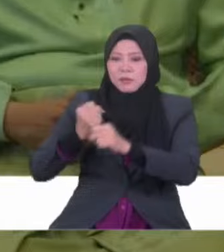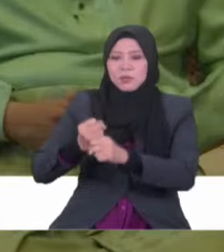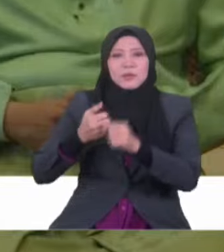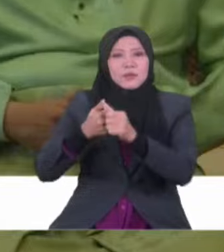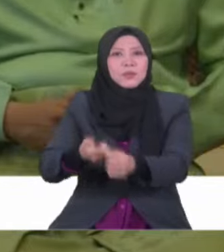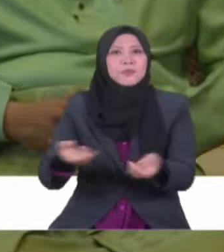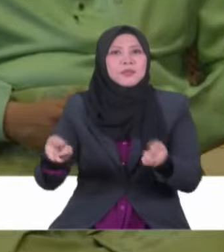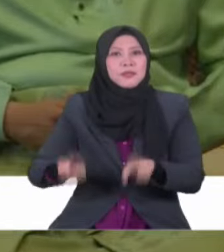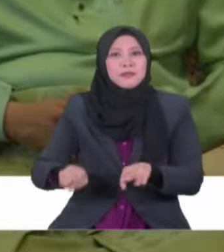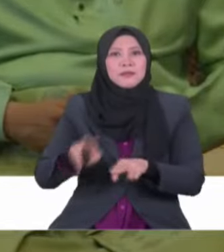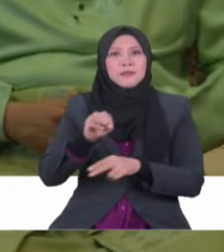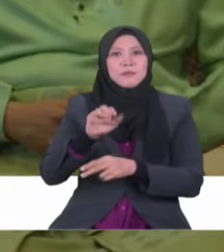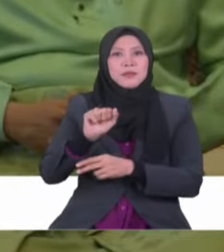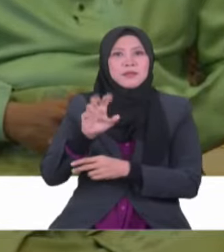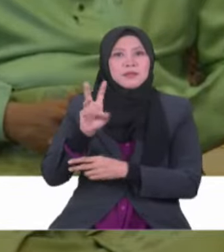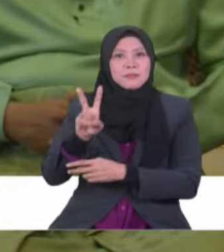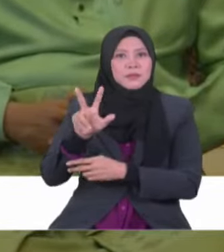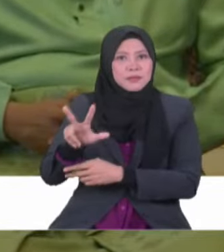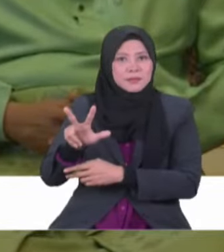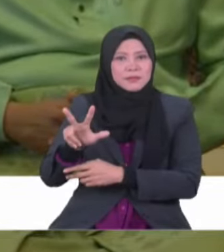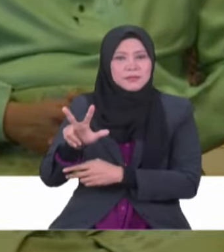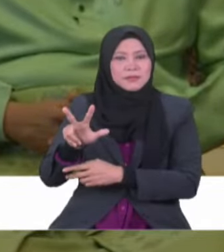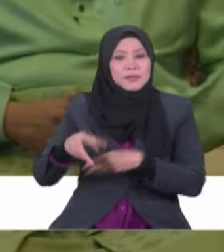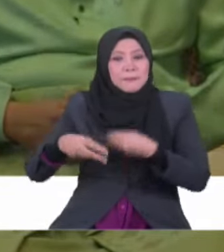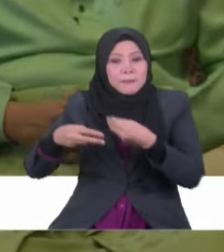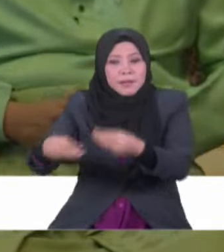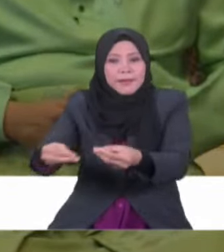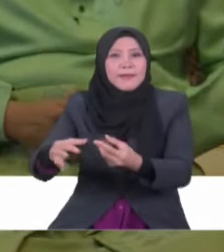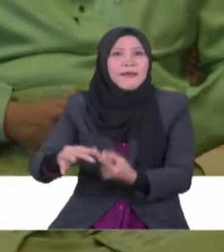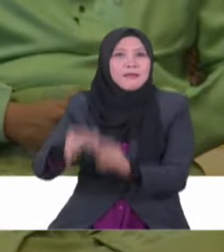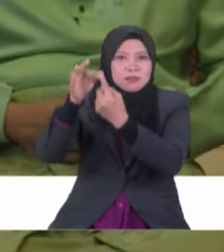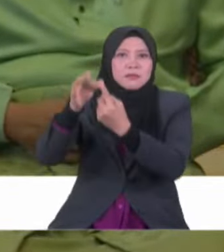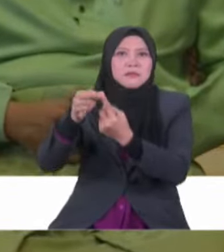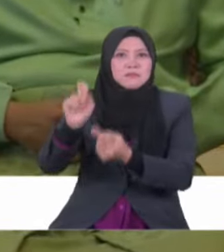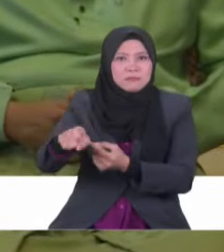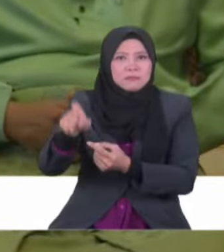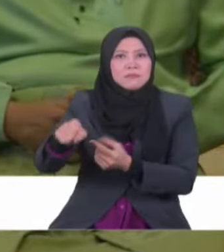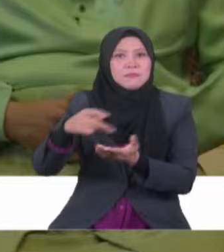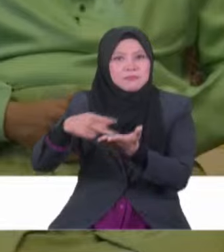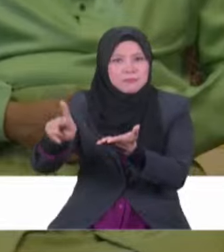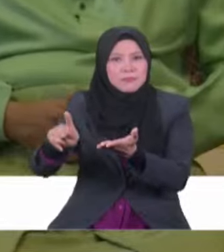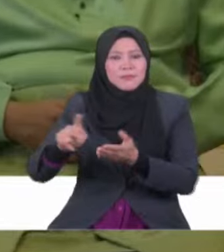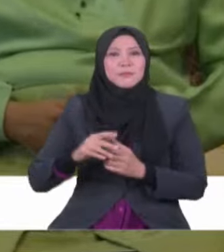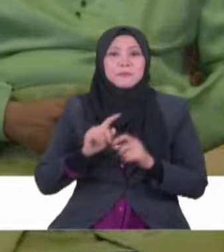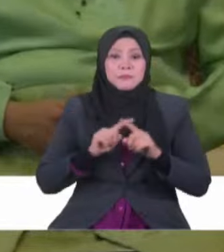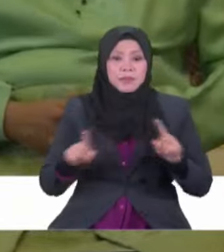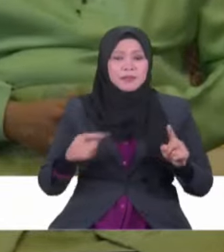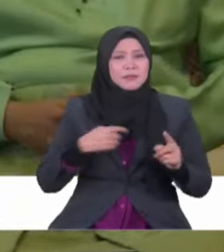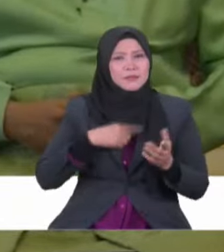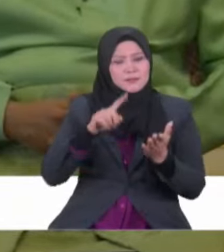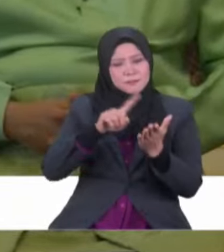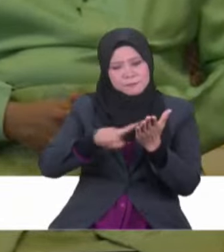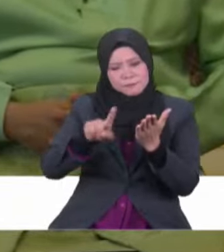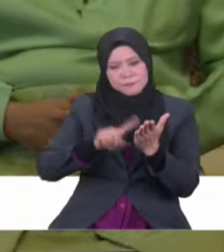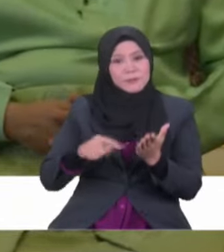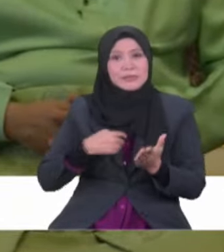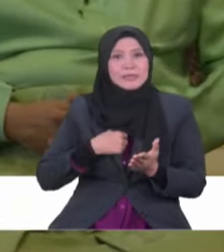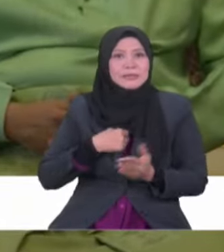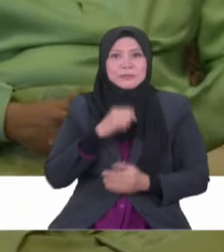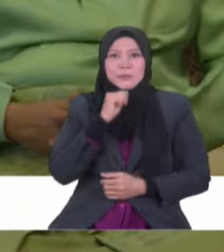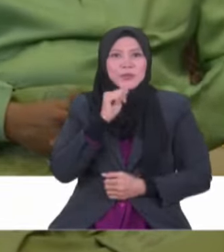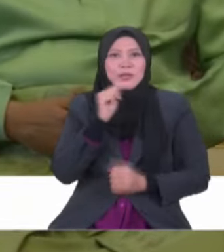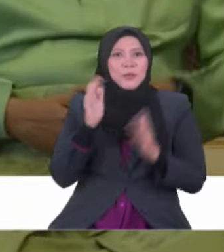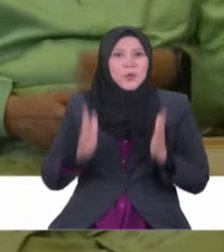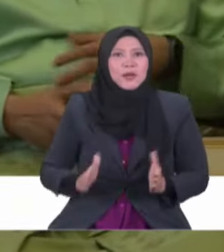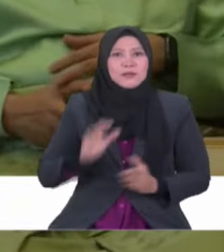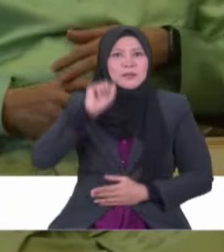perjanjian MA63, satu ada pemberian khas. Tetapi saya teliti, saya bukan orang Sarawak atau